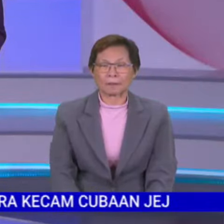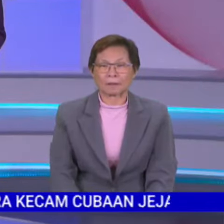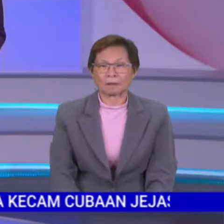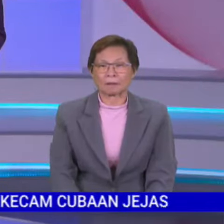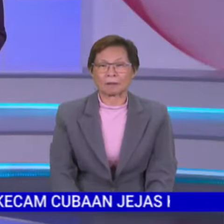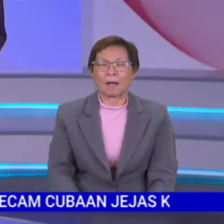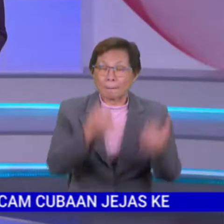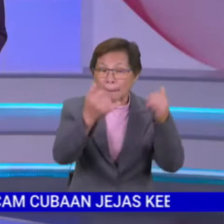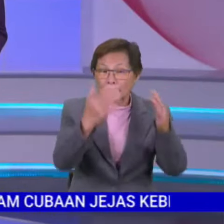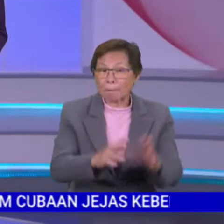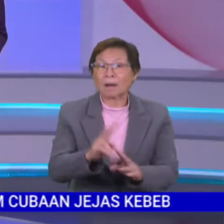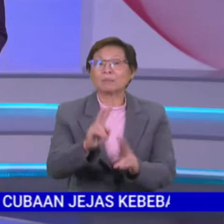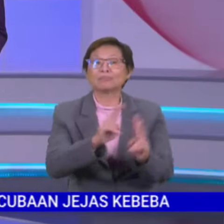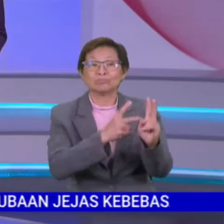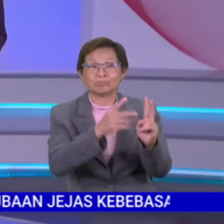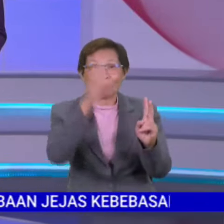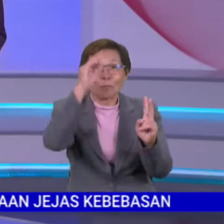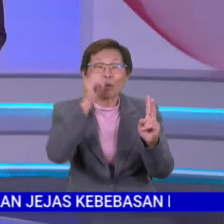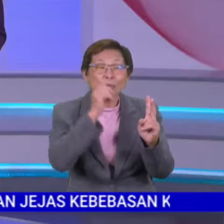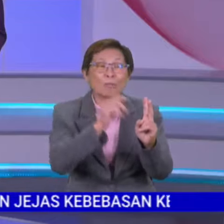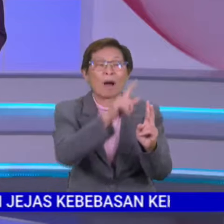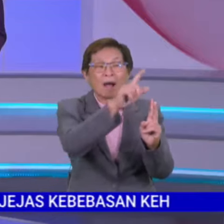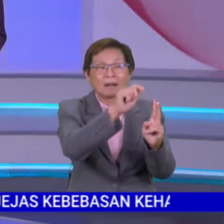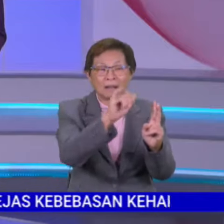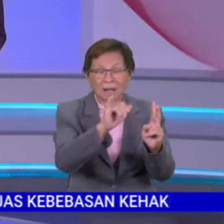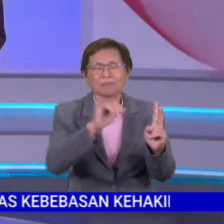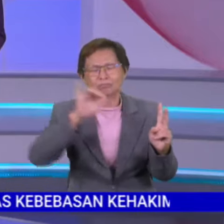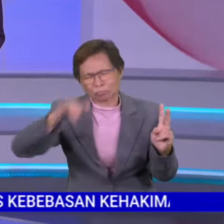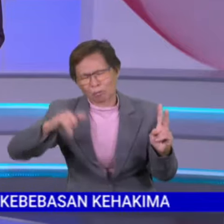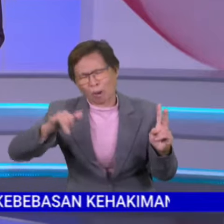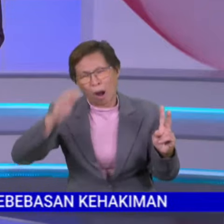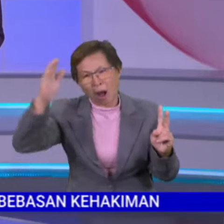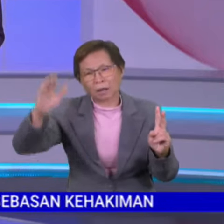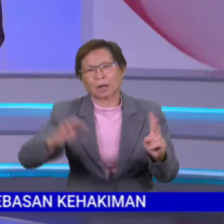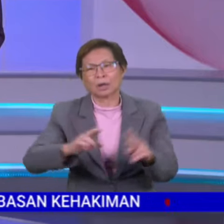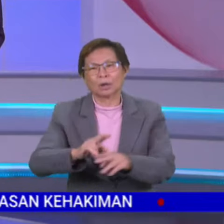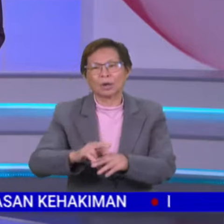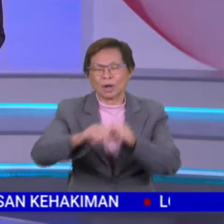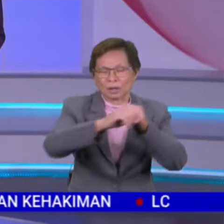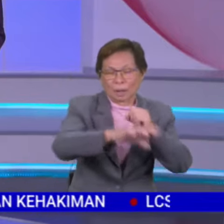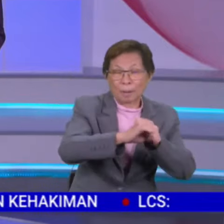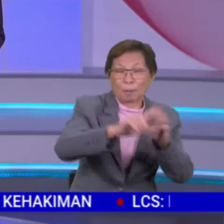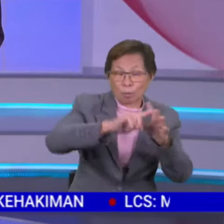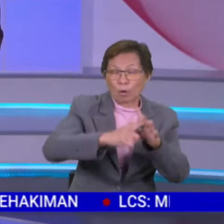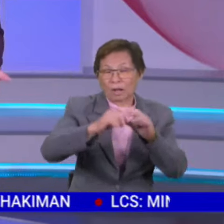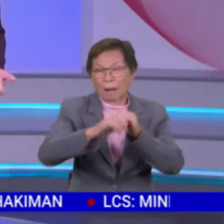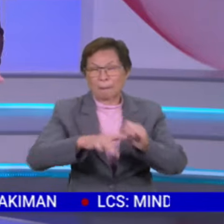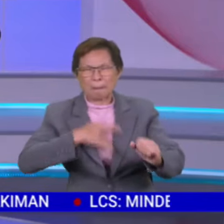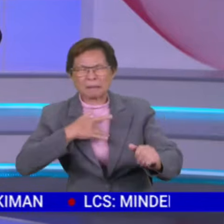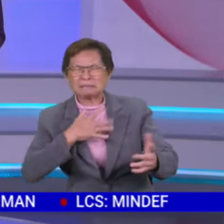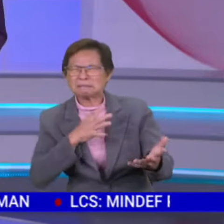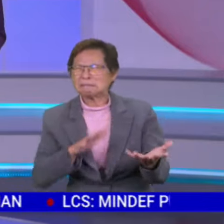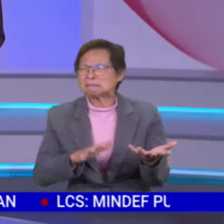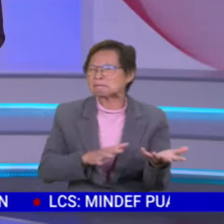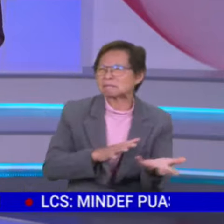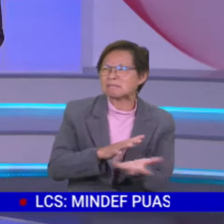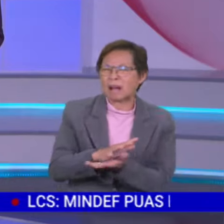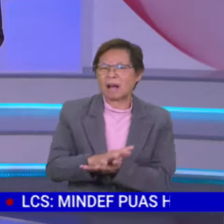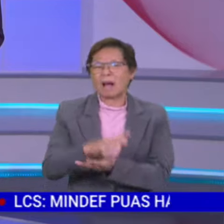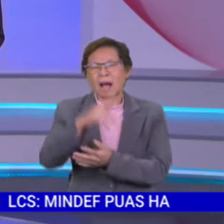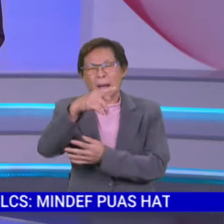Baik, sementara itu pemain beregu campuran negara Lai Peijing akui bakal memulakan kempen kali ini dengan perasaan bercampur baur.